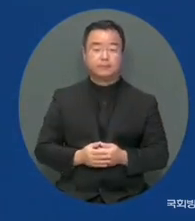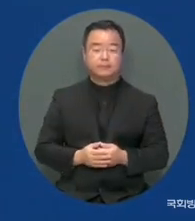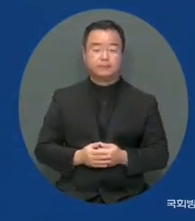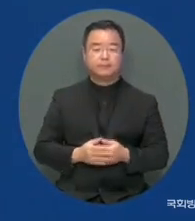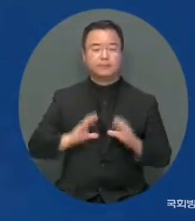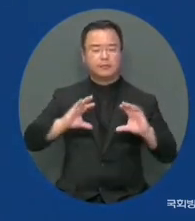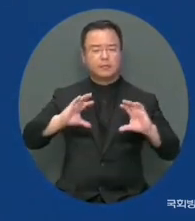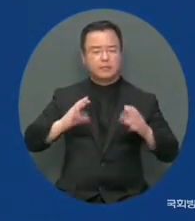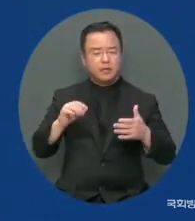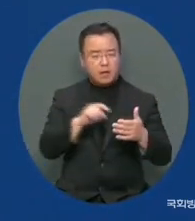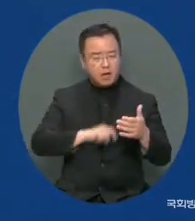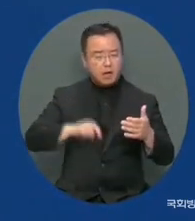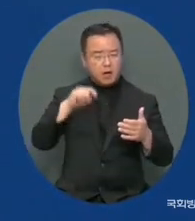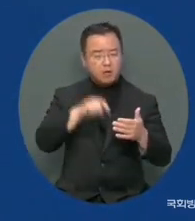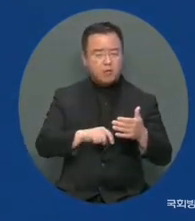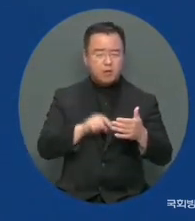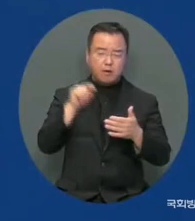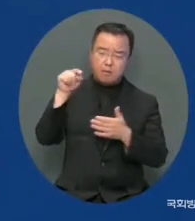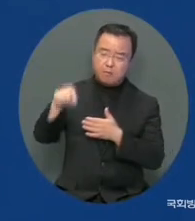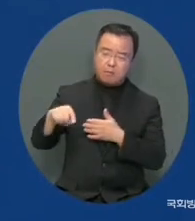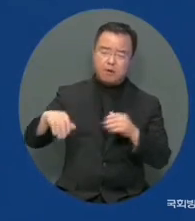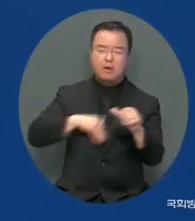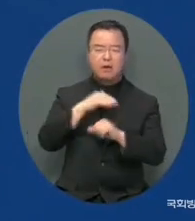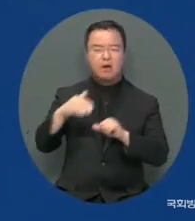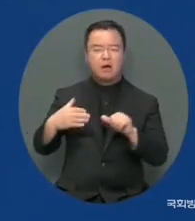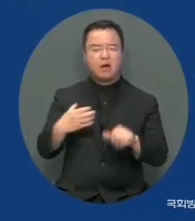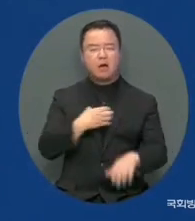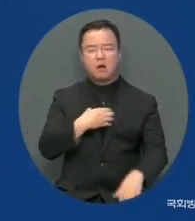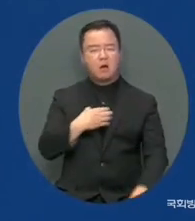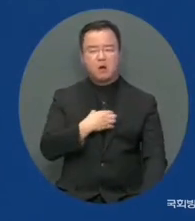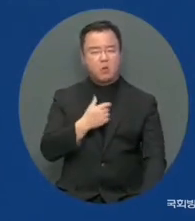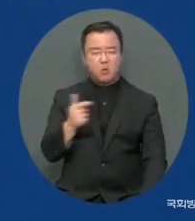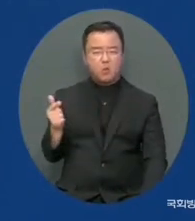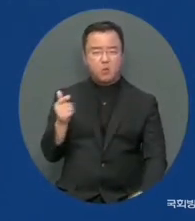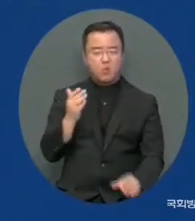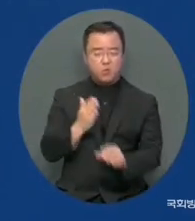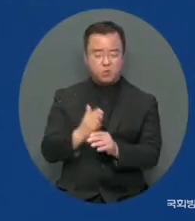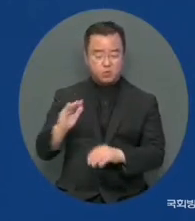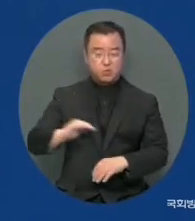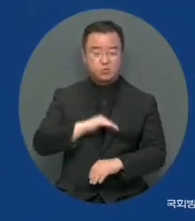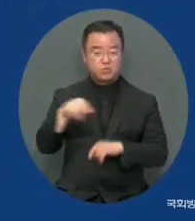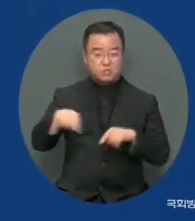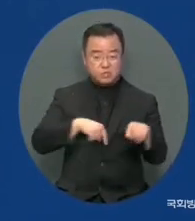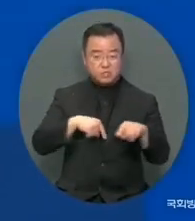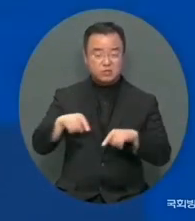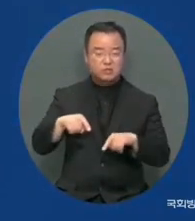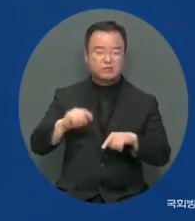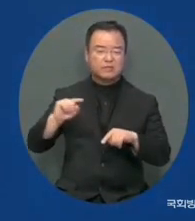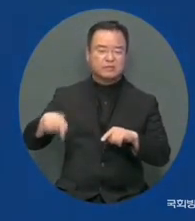나라 안팎의 상황이 이처럼 절박한데도 우리 정치는 제자리 걸음을 하고 있습니다.